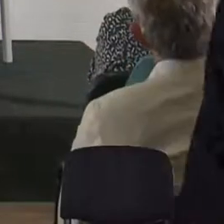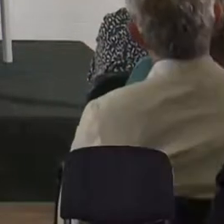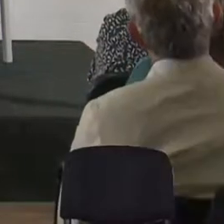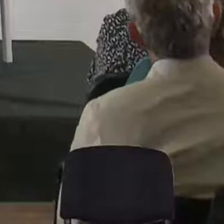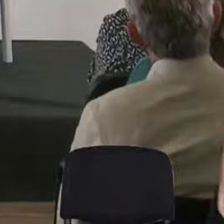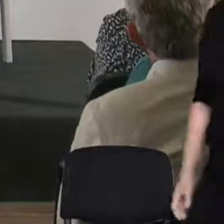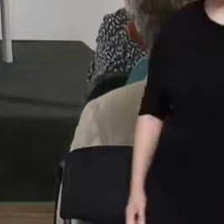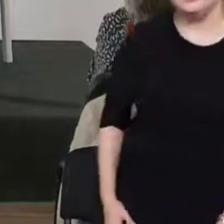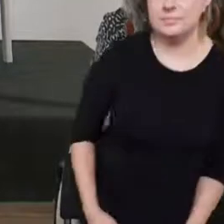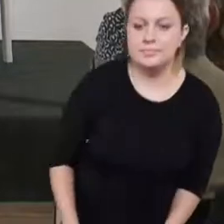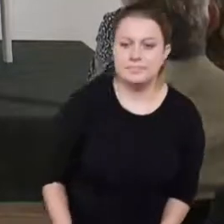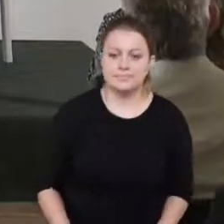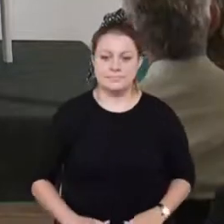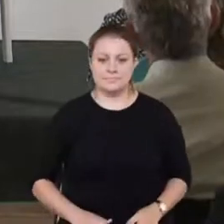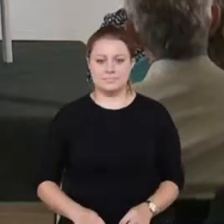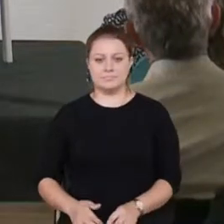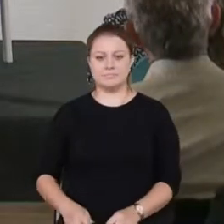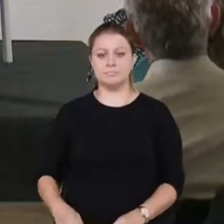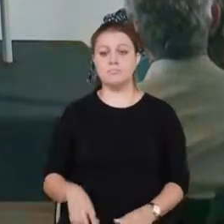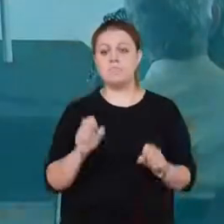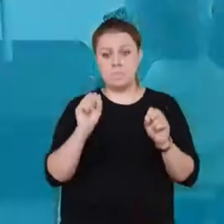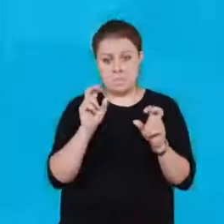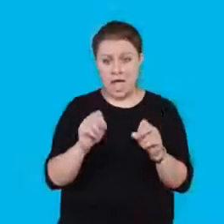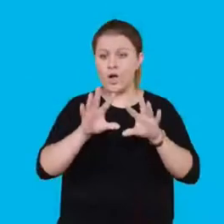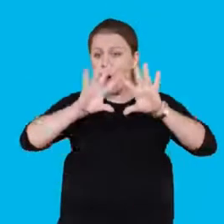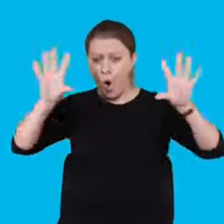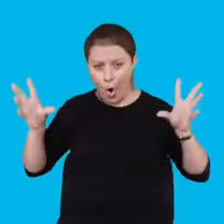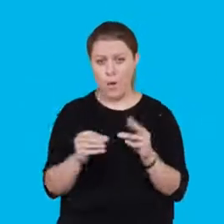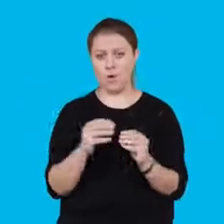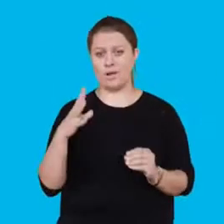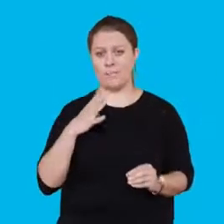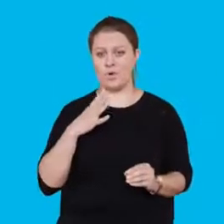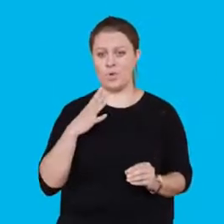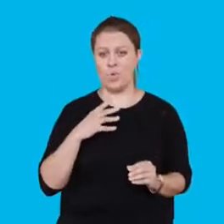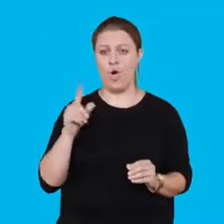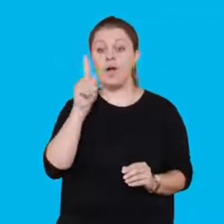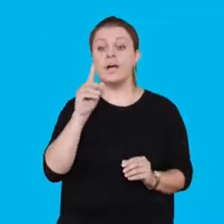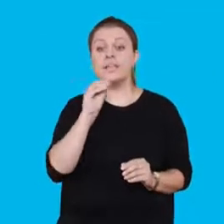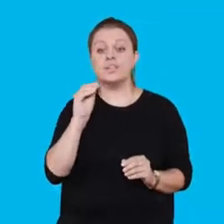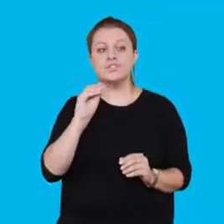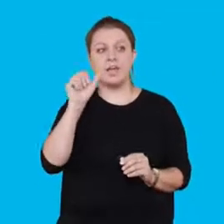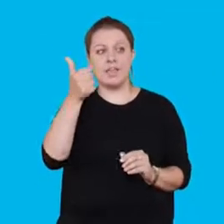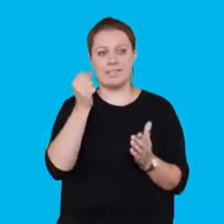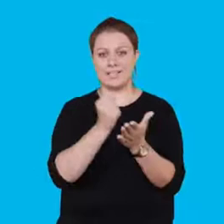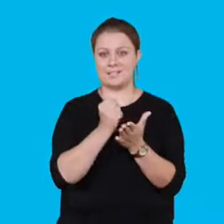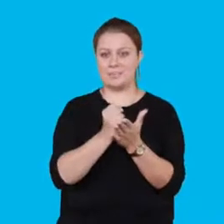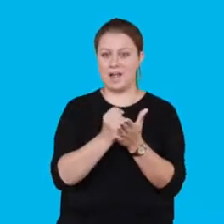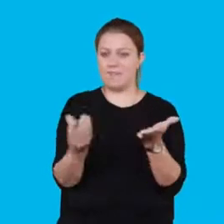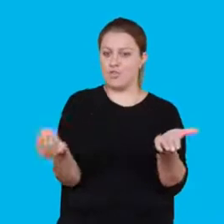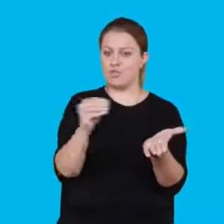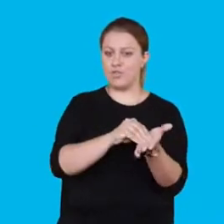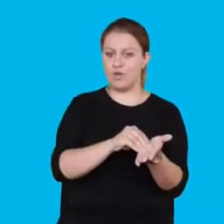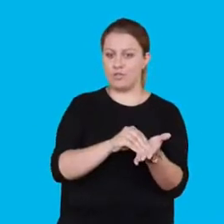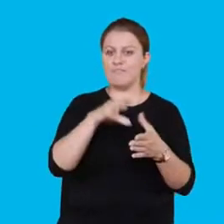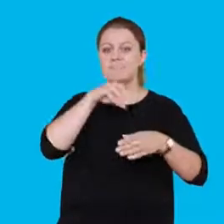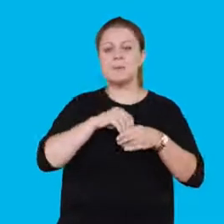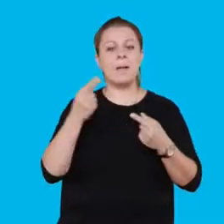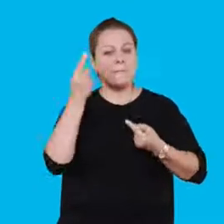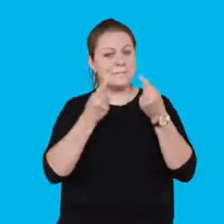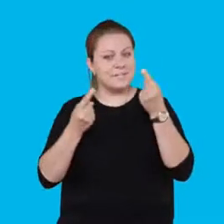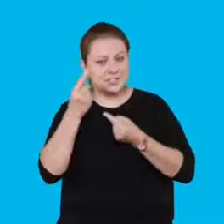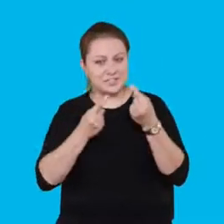Jeśli wolno dodać, to znaczy ja się z tym zgadzam, generalnie tak właśnie było. Dodałbym tylko jeszcze jeden ważny element w tym myśleniu i